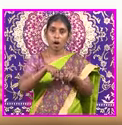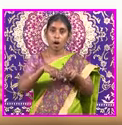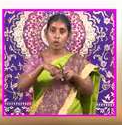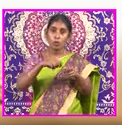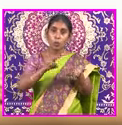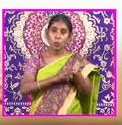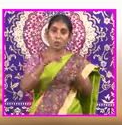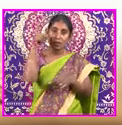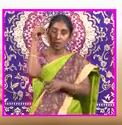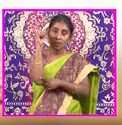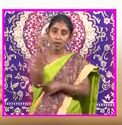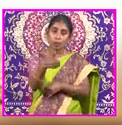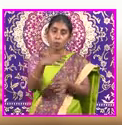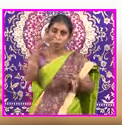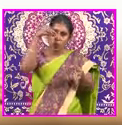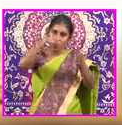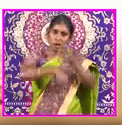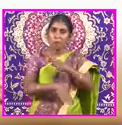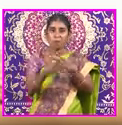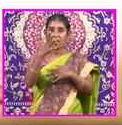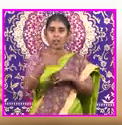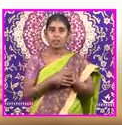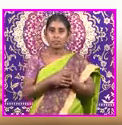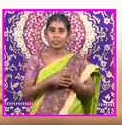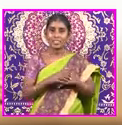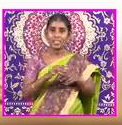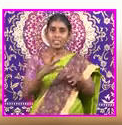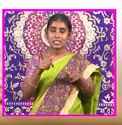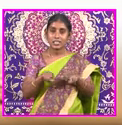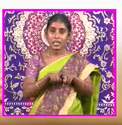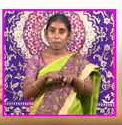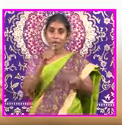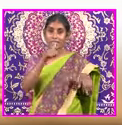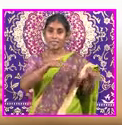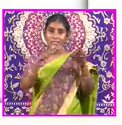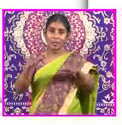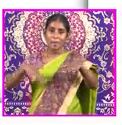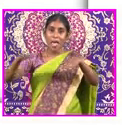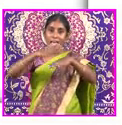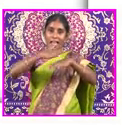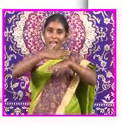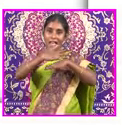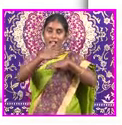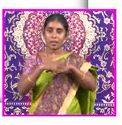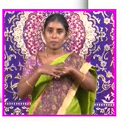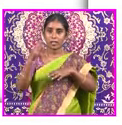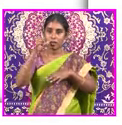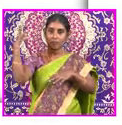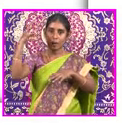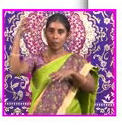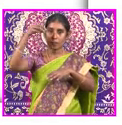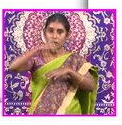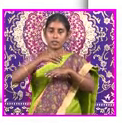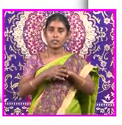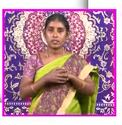மூலமாக வெப்பம் வந்து கடத்தப்படுகிறது. இதுக்கு ஒரு மிகச்சிறந்த உதாரணத்தை நம்ம என்ன சொல்லலைன்னா, நம்ம வெந்நீர் வைப்போம், அடுப்பு இருக்குது, அடுப்பு பற்ற